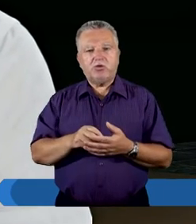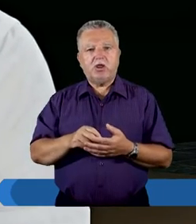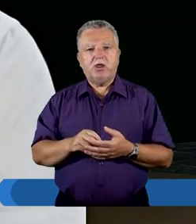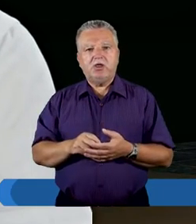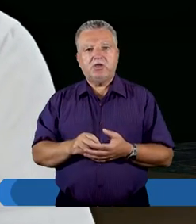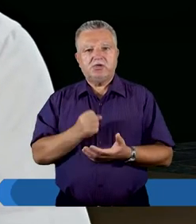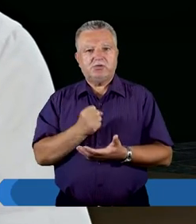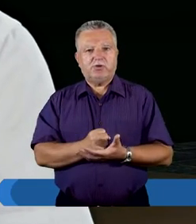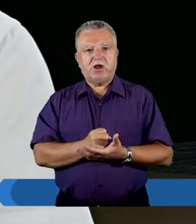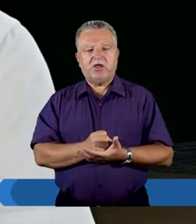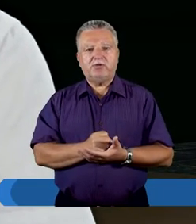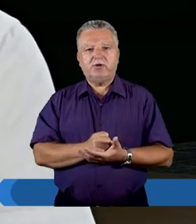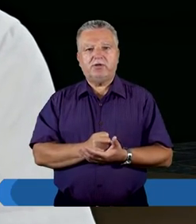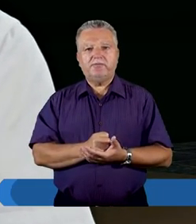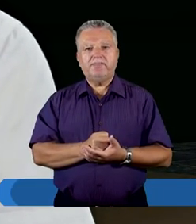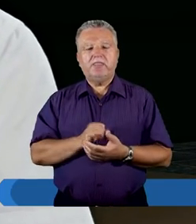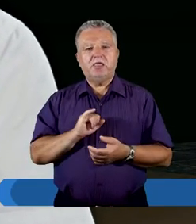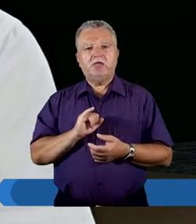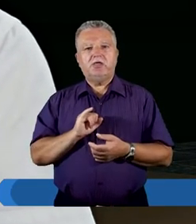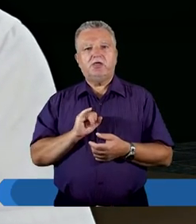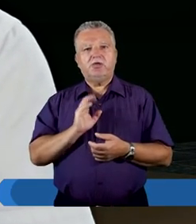Jakie jest wtedy zrozumienie i następnie mamy